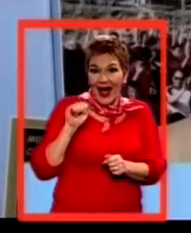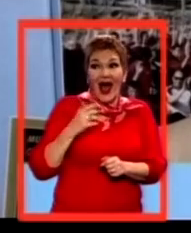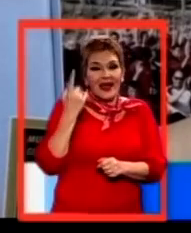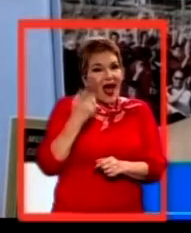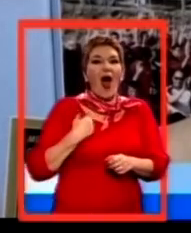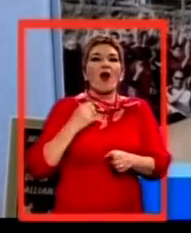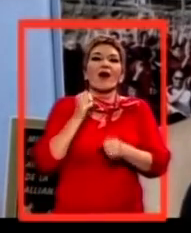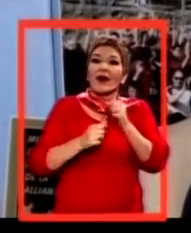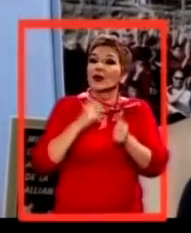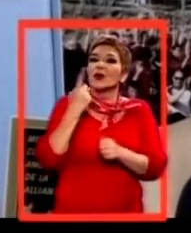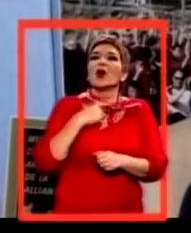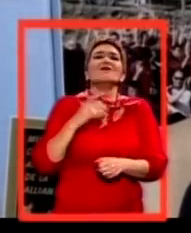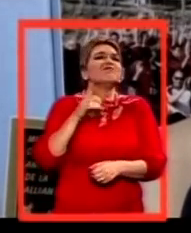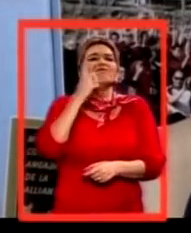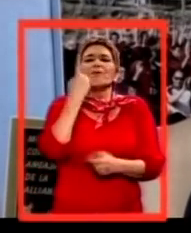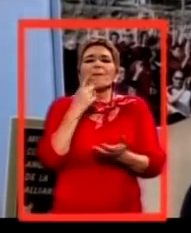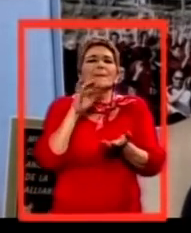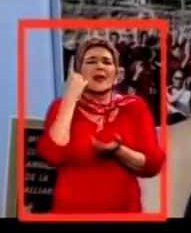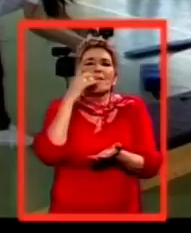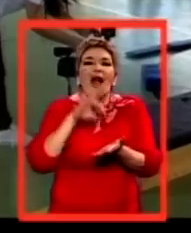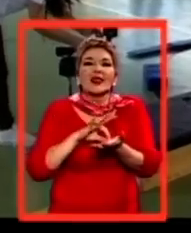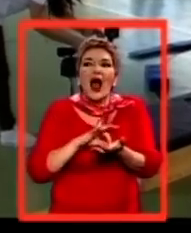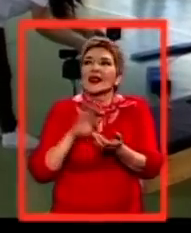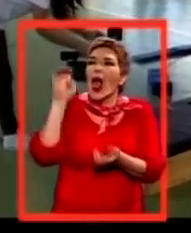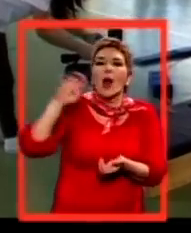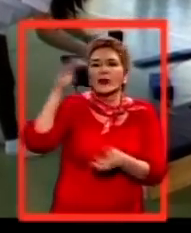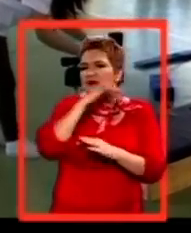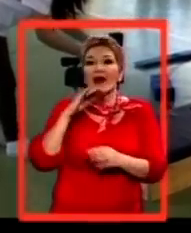acel traseu unic în Europa prin